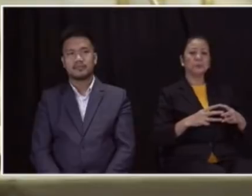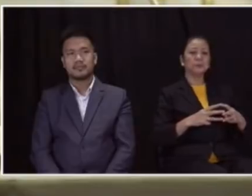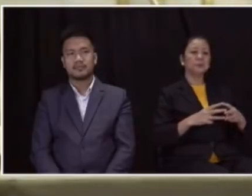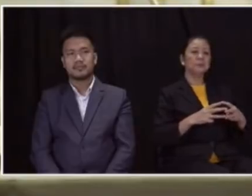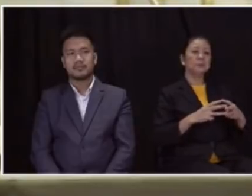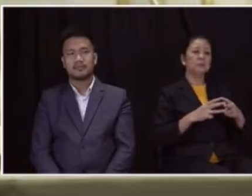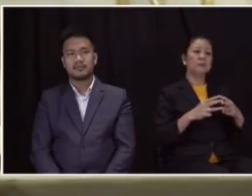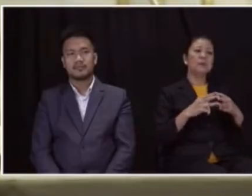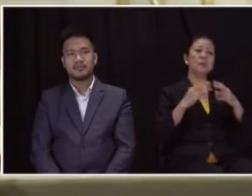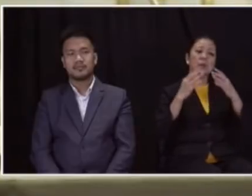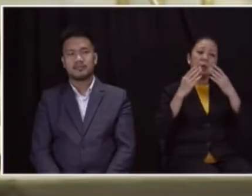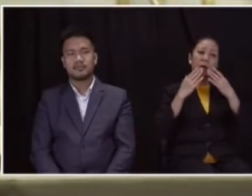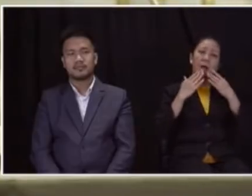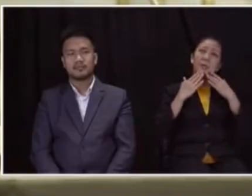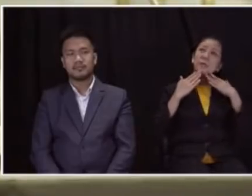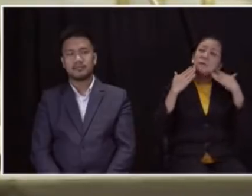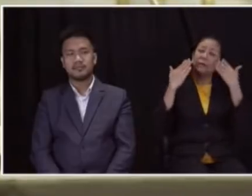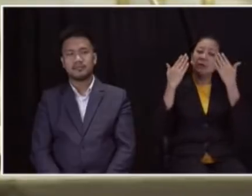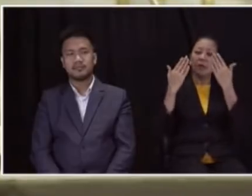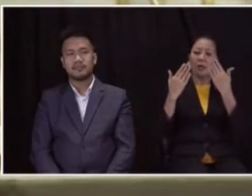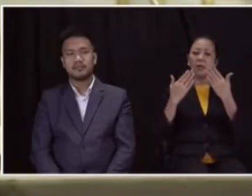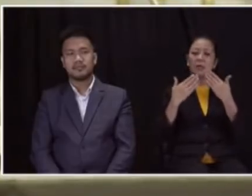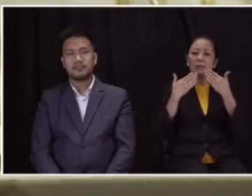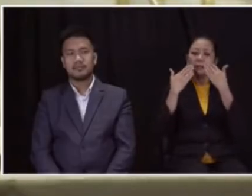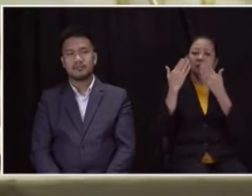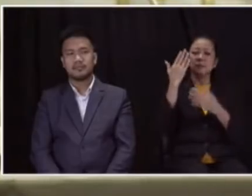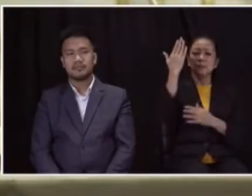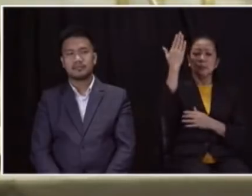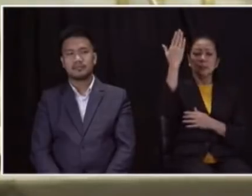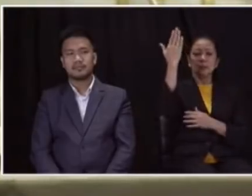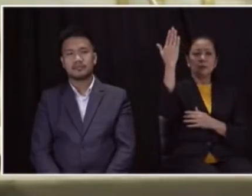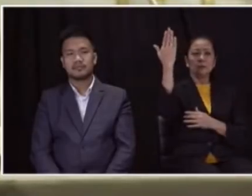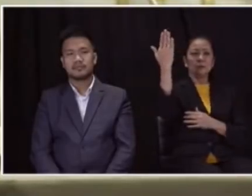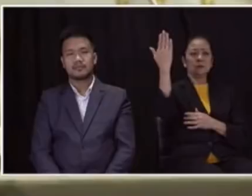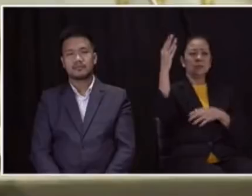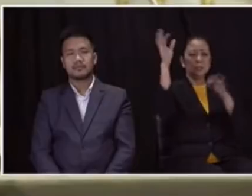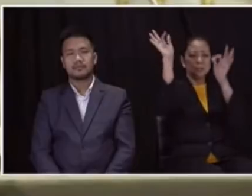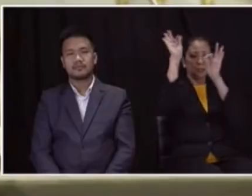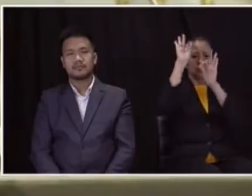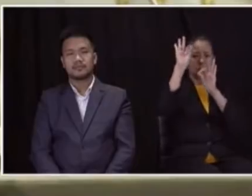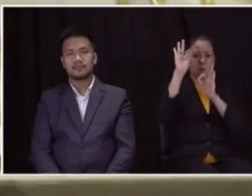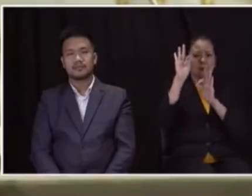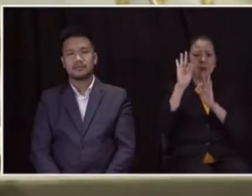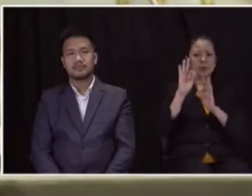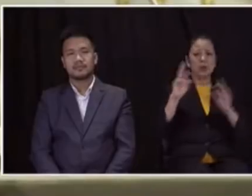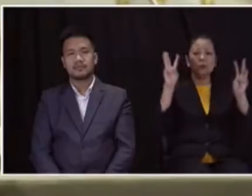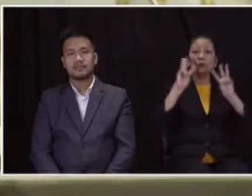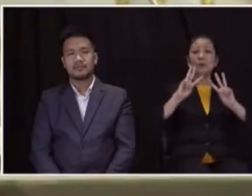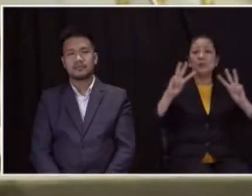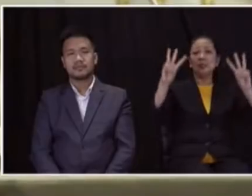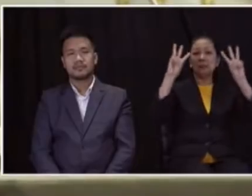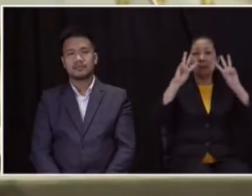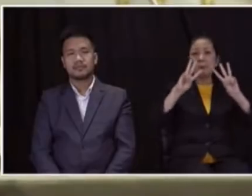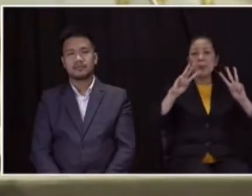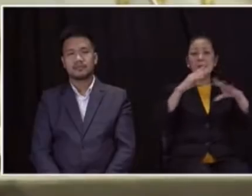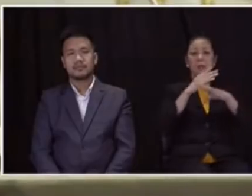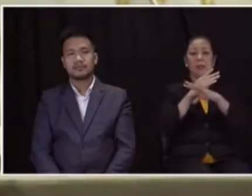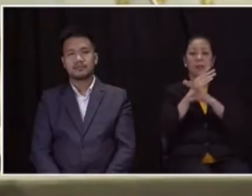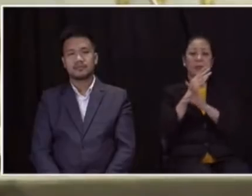womb. I give you thanks that I'm fearfully, wonderfully